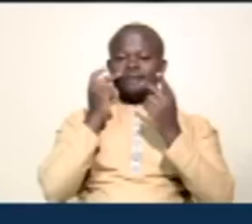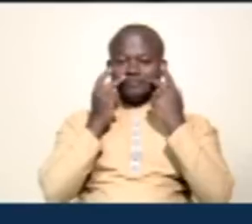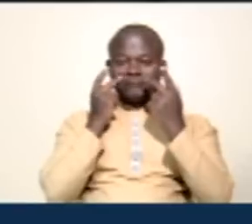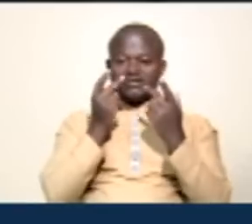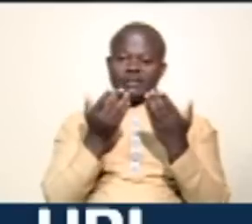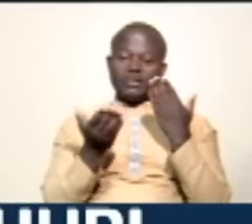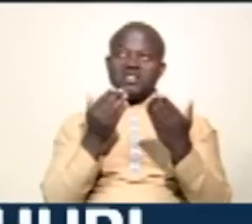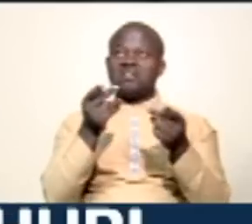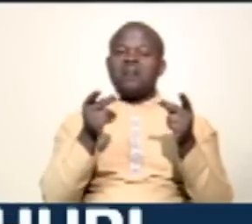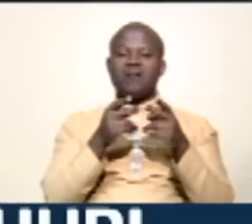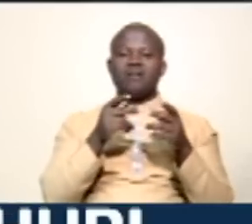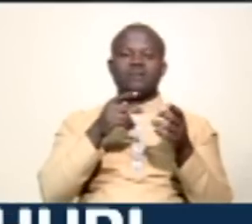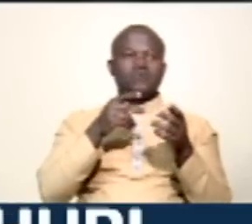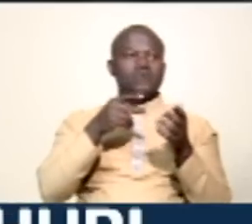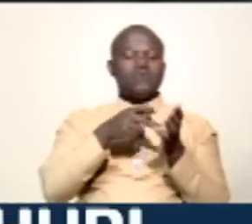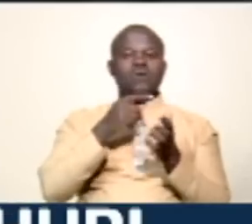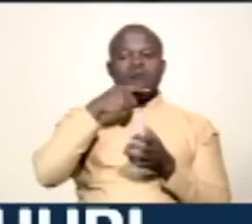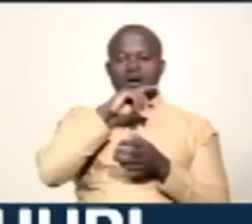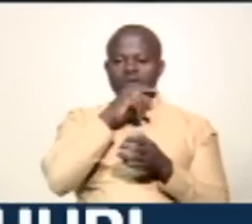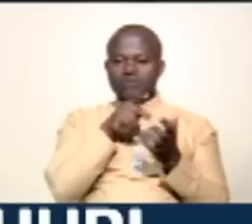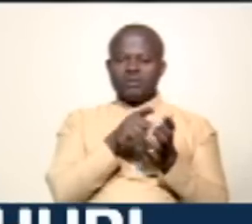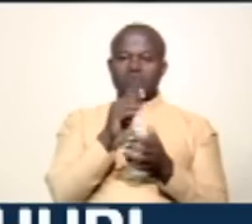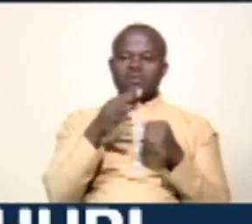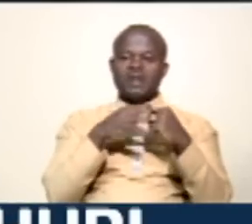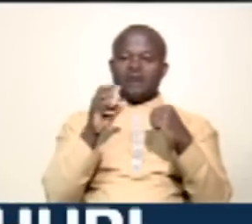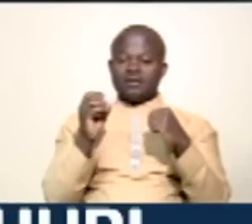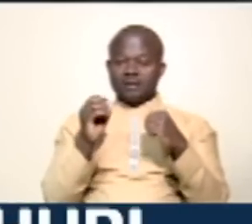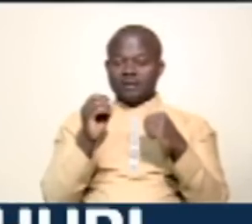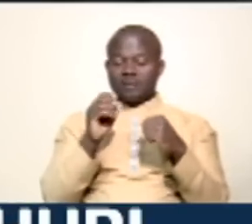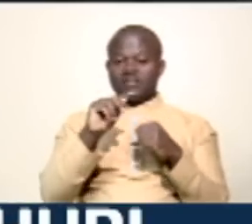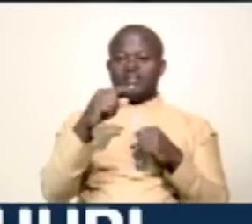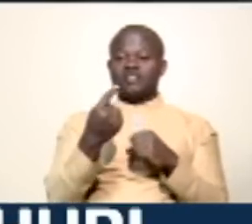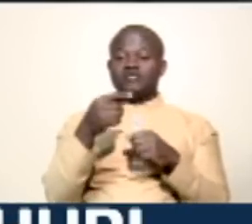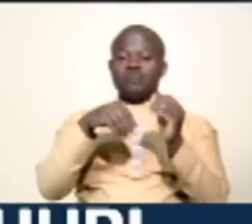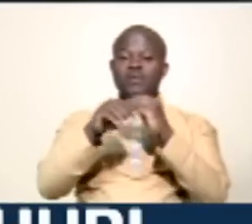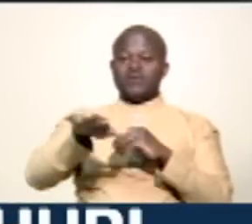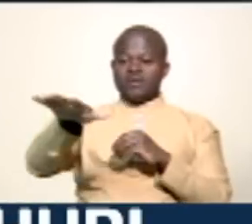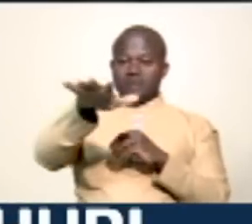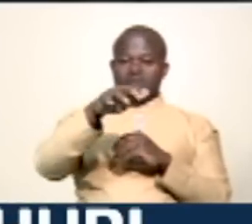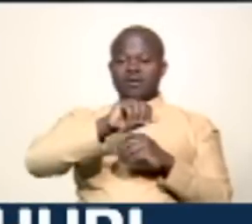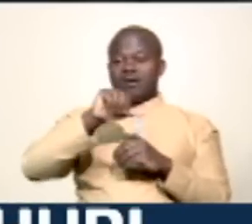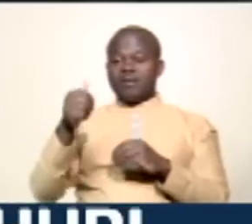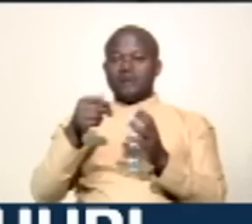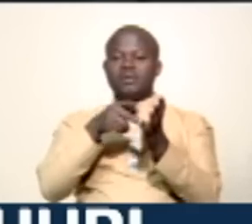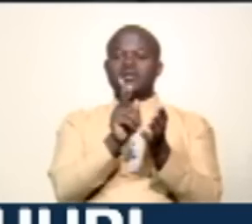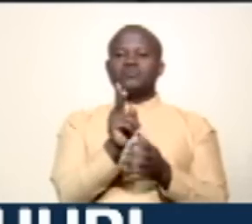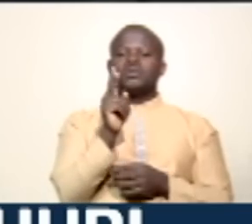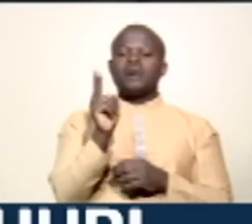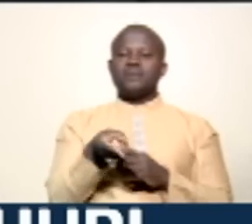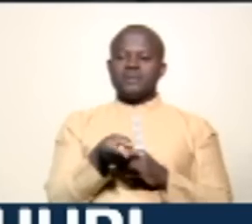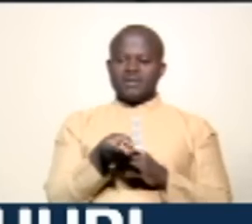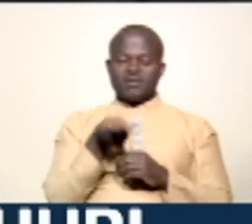ugasanga haraho kawunga ikiro kigura 900 ku kiro mu masoko yabo abandi bakiguze nk'ibihumbi